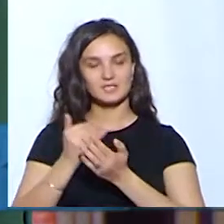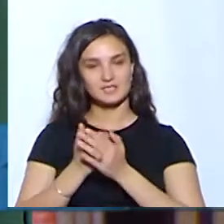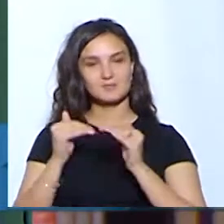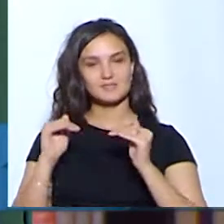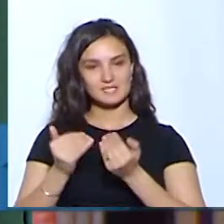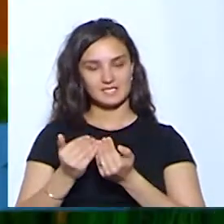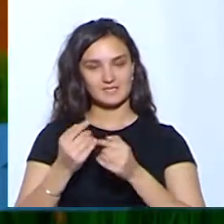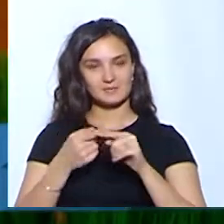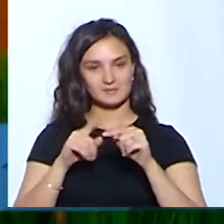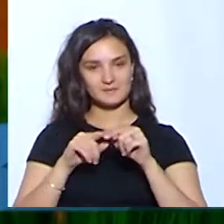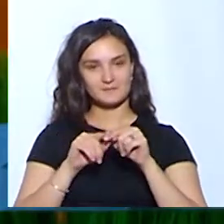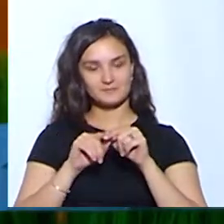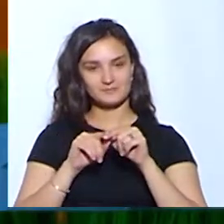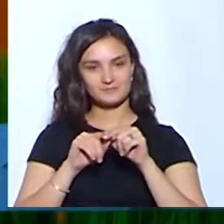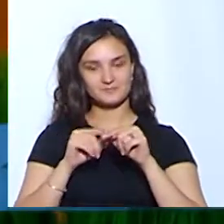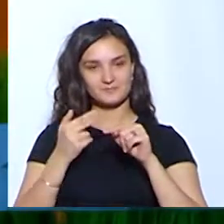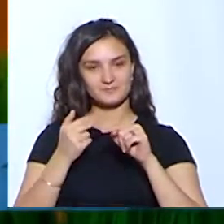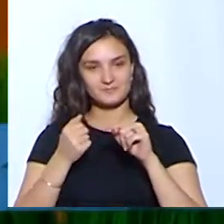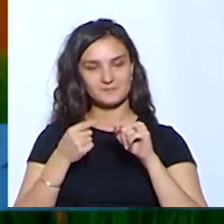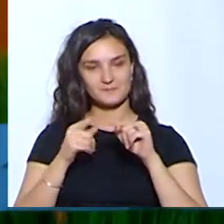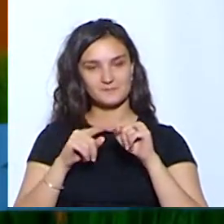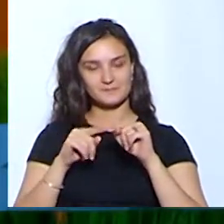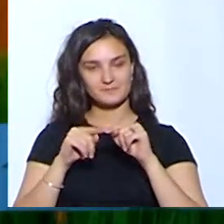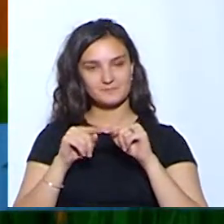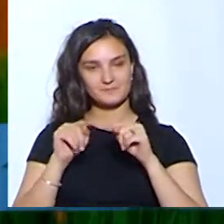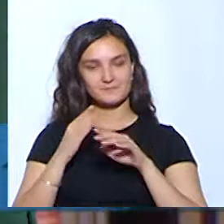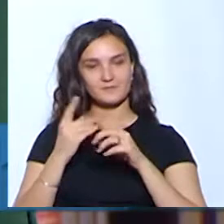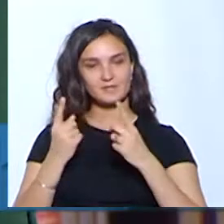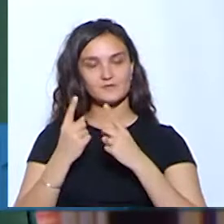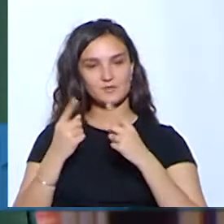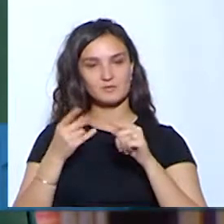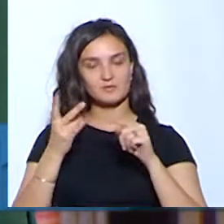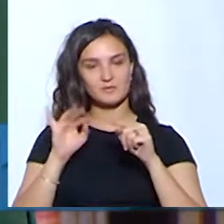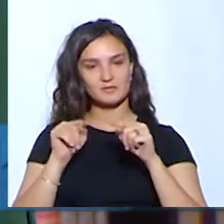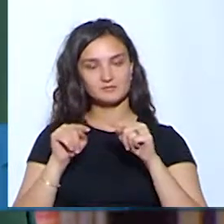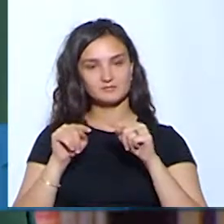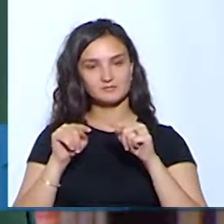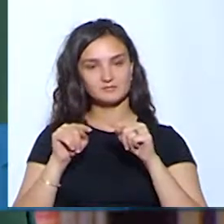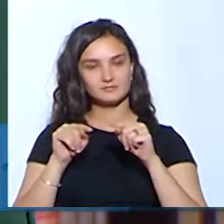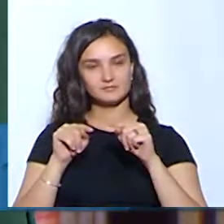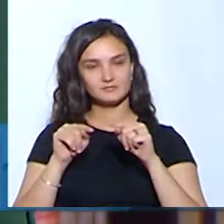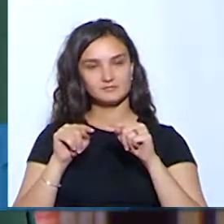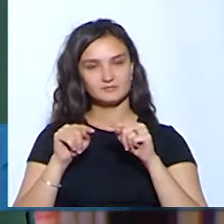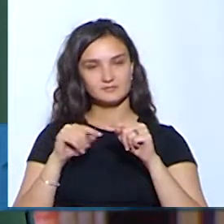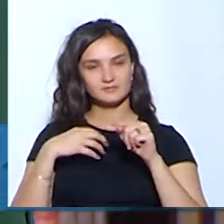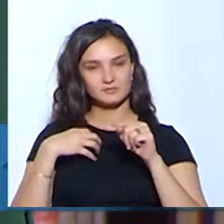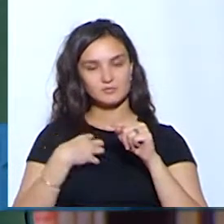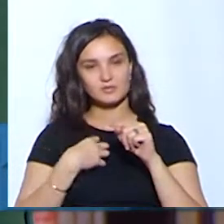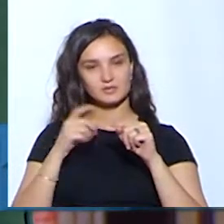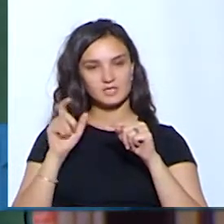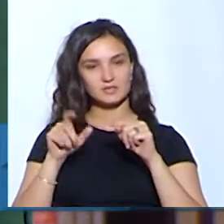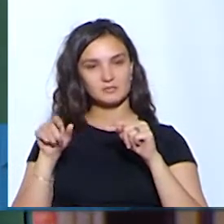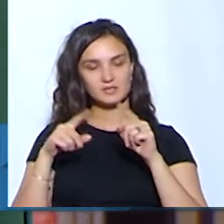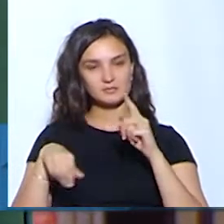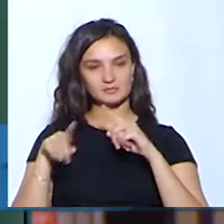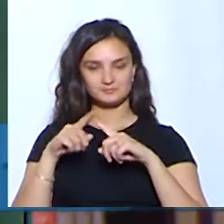ნაკლებად დრამატული ან მეტად დრამატული მეტად ხდება ხოლმე ნუ ეს არის ჩვეულებრივი მოვლენა მაგრამ ნუ სამწუხაროდ